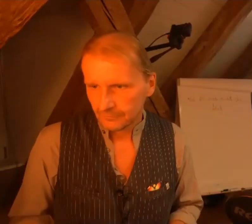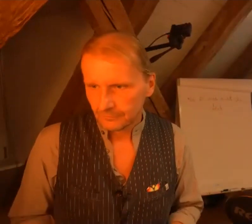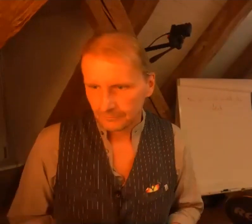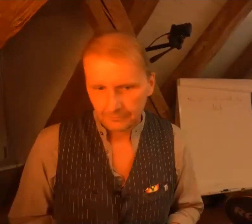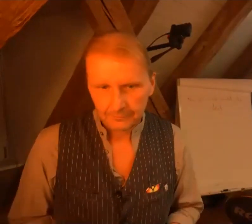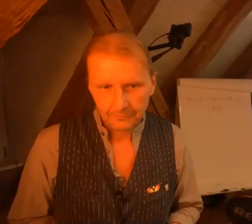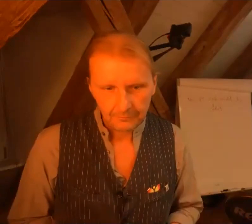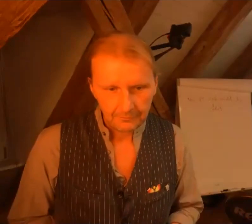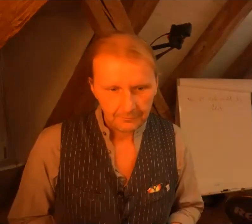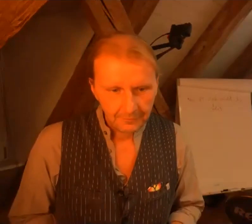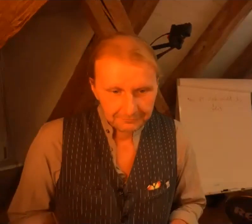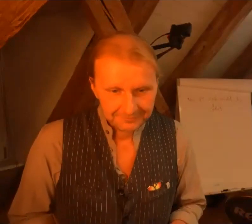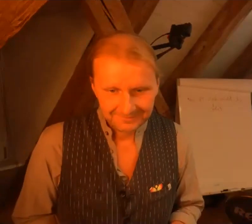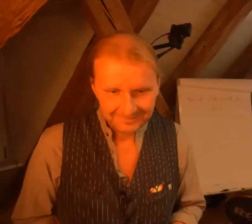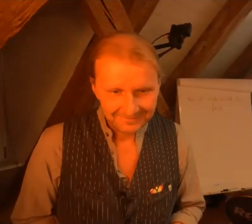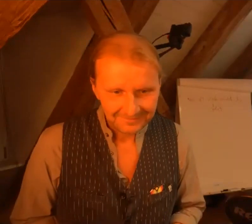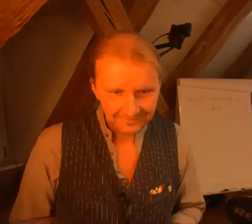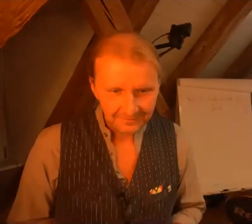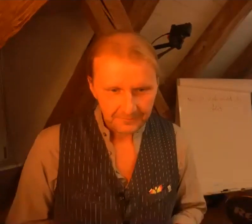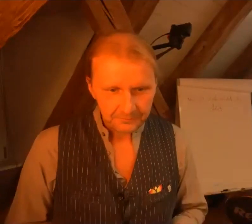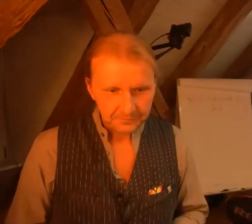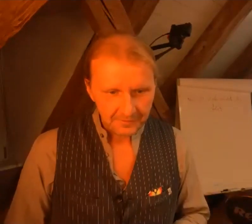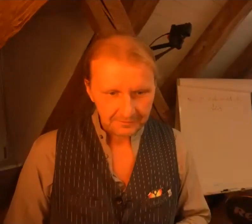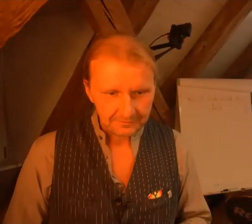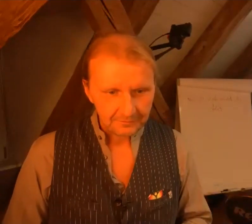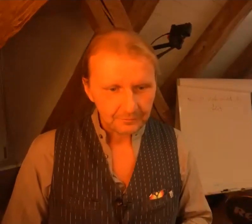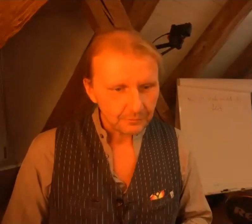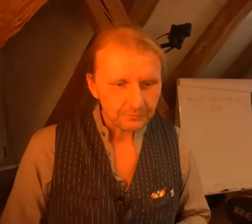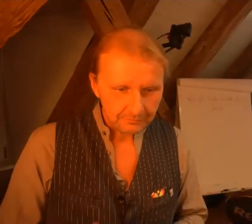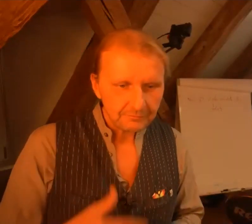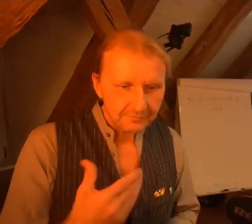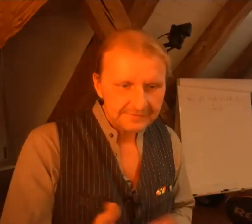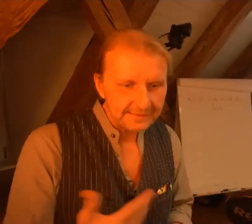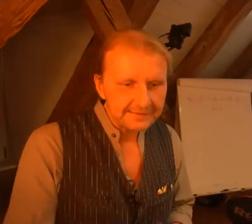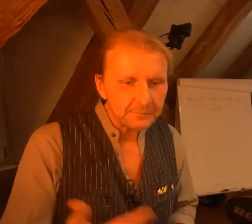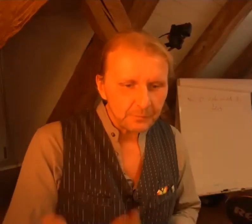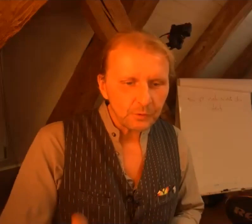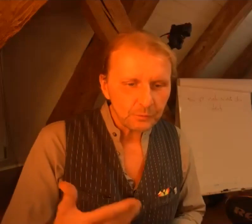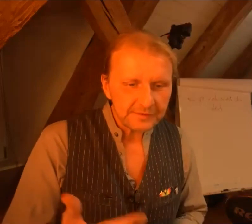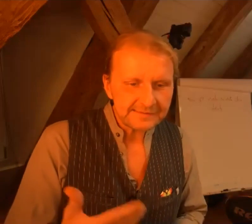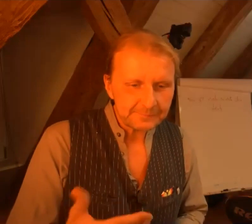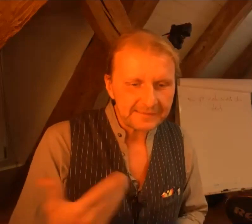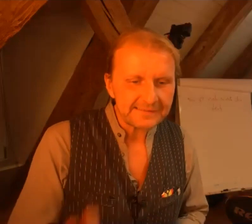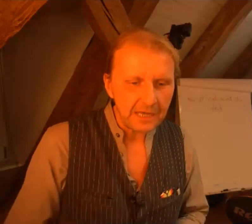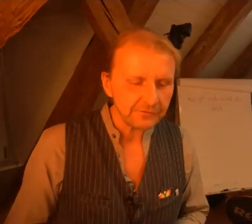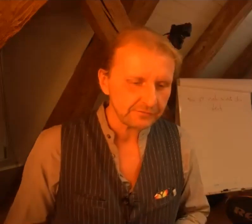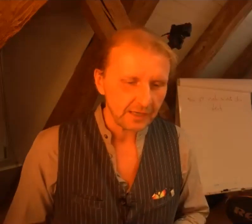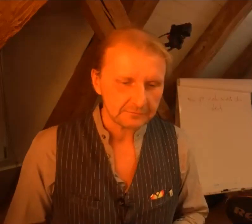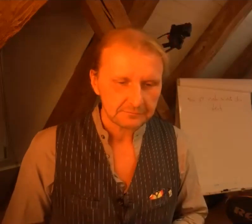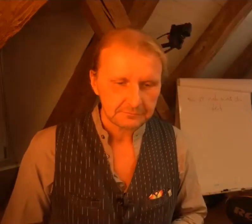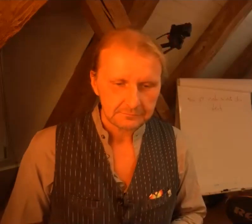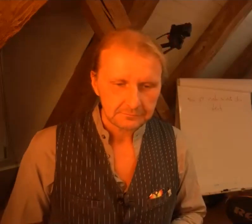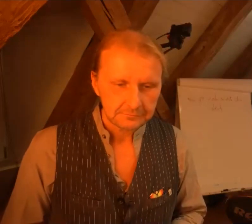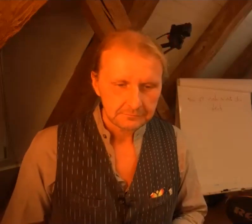Ja, weitere Verwirrung. Du weißt nicht, was kommt. Und es geht eben immer um dieses